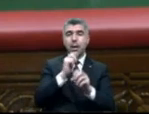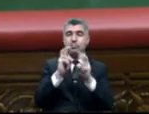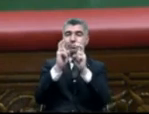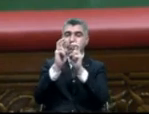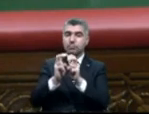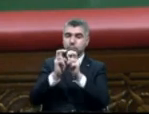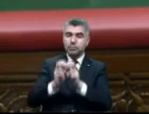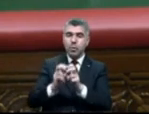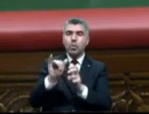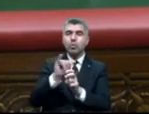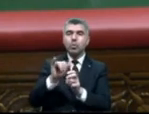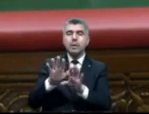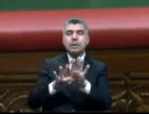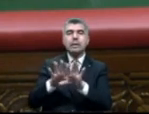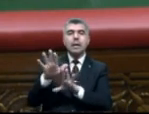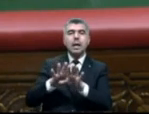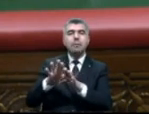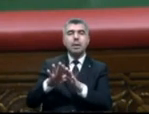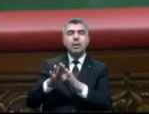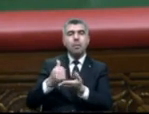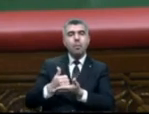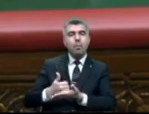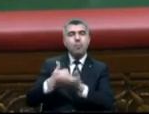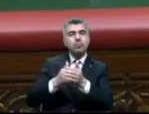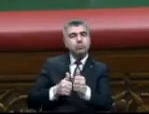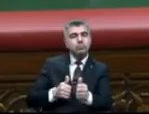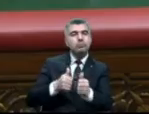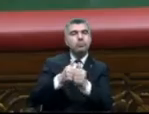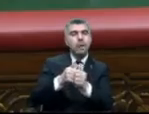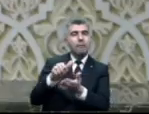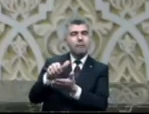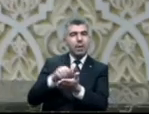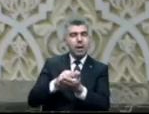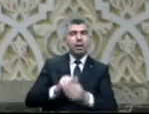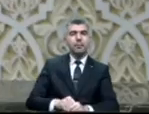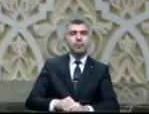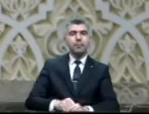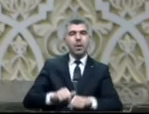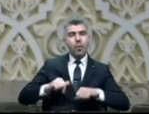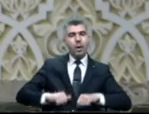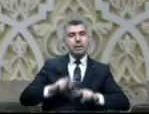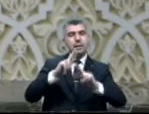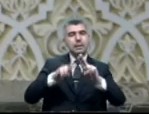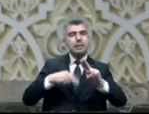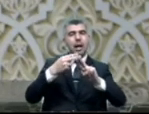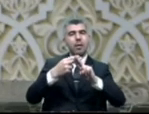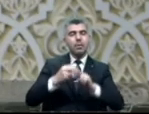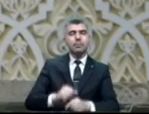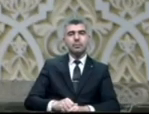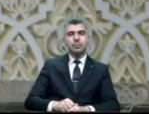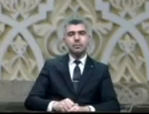نسائلكم حول التدابير المتخذة لمواكبة الفلاح وتأمين المنتوج بأقل تكلفة. شكرا. الكلمة الآن السيد الوزير للإجابة على الأسئلة.